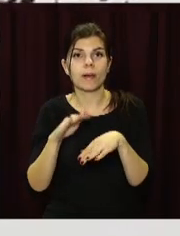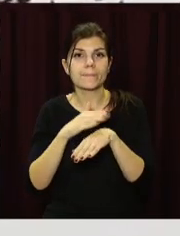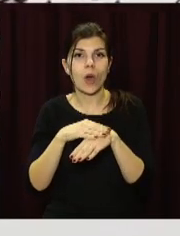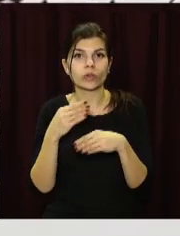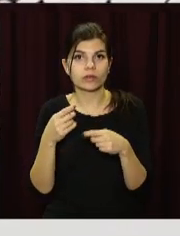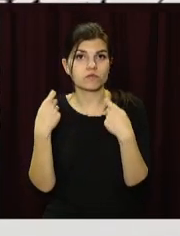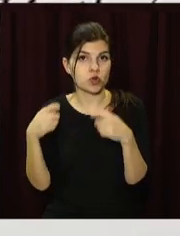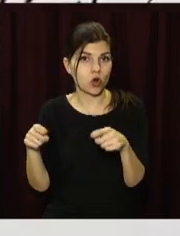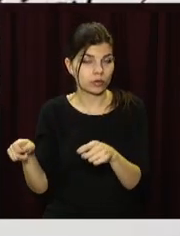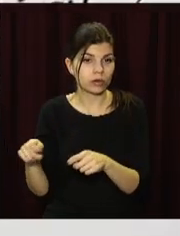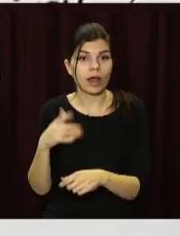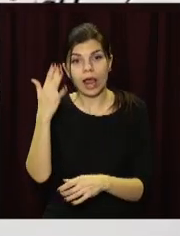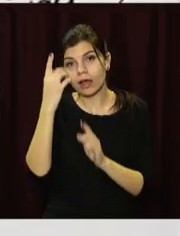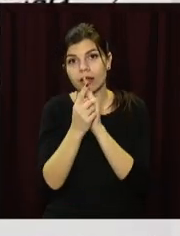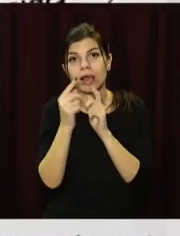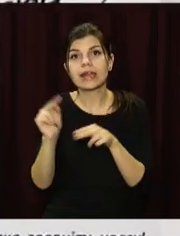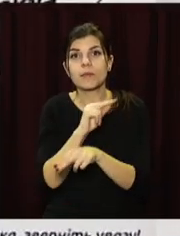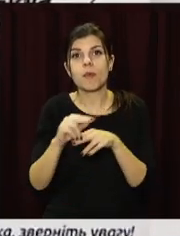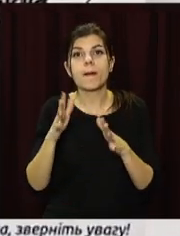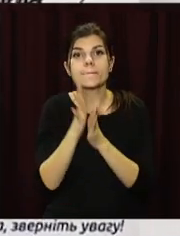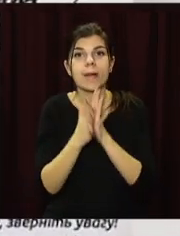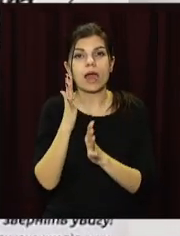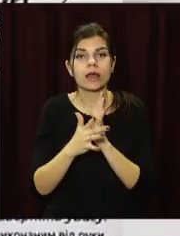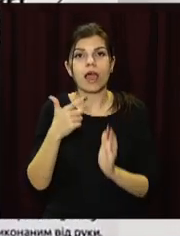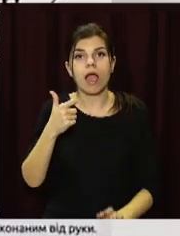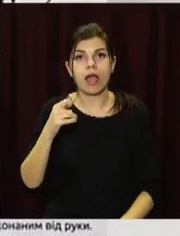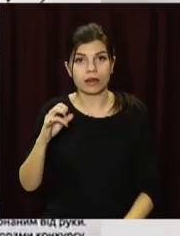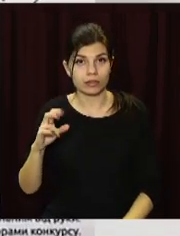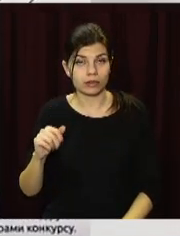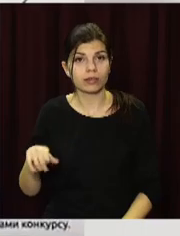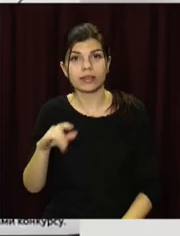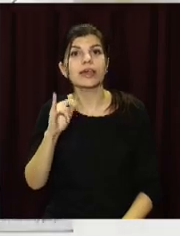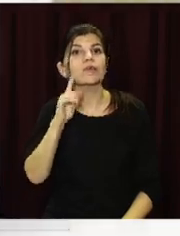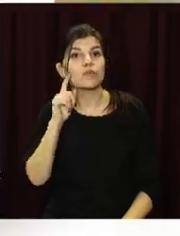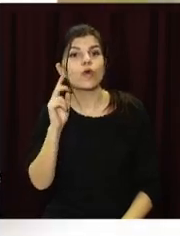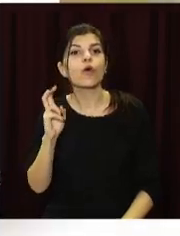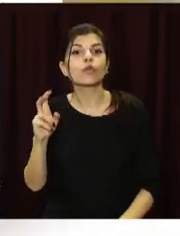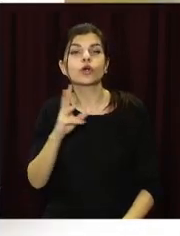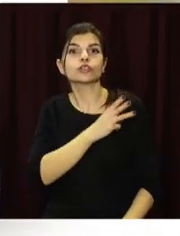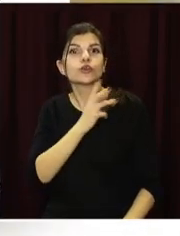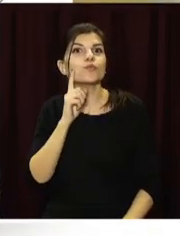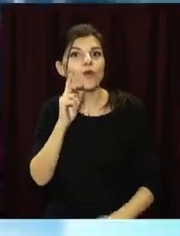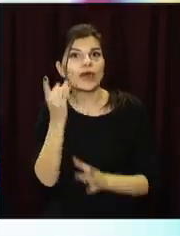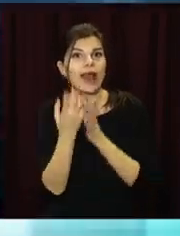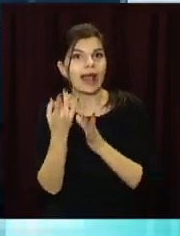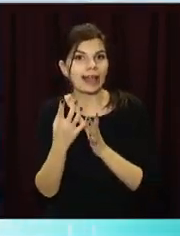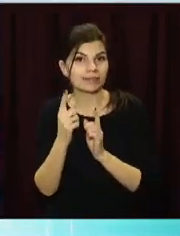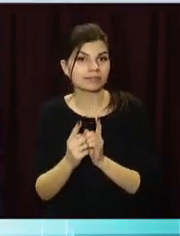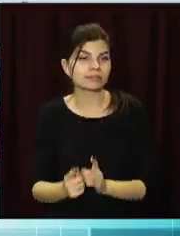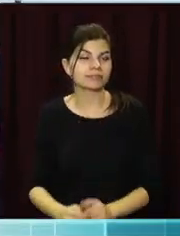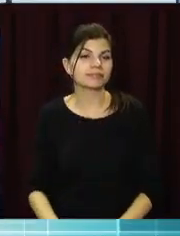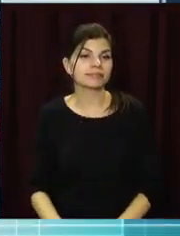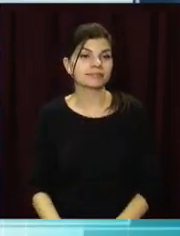кошти спрямують на ремонт парку Гагаріна і відкриття сучасних майданчиків для юних ракетоконструкторів.